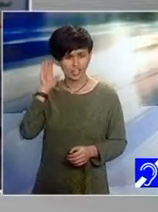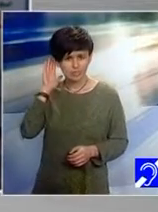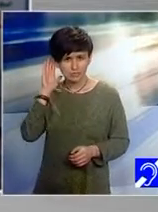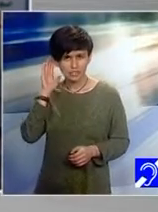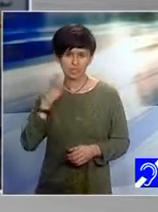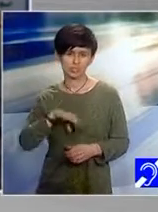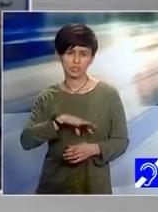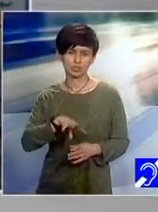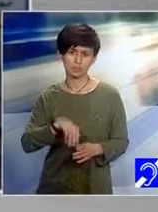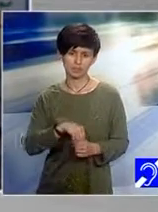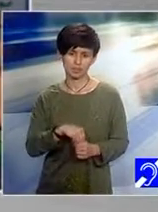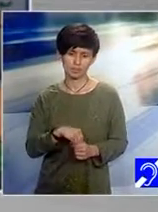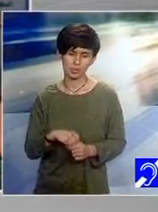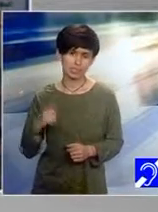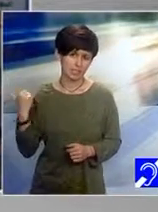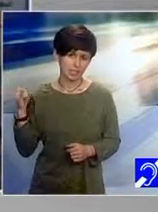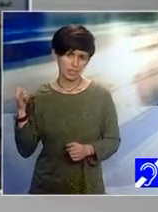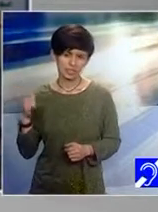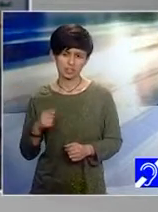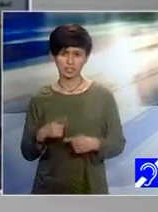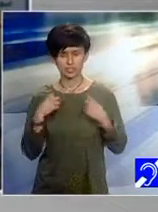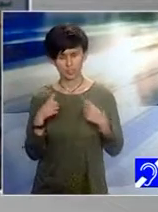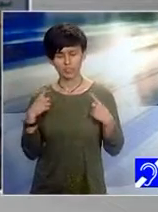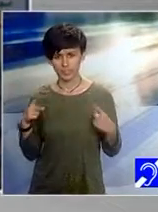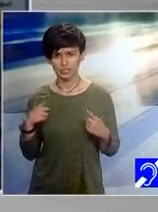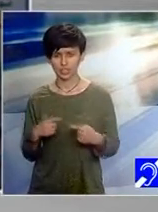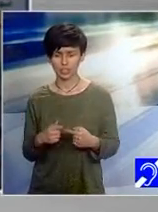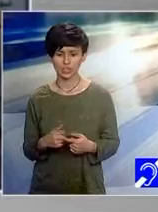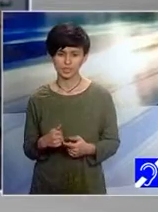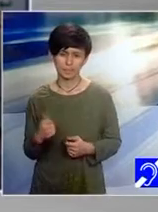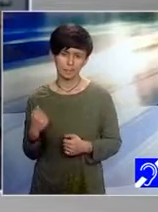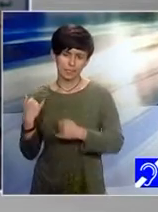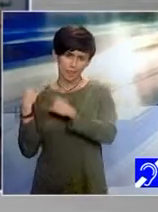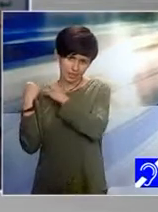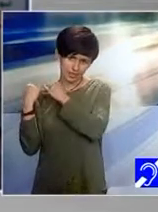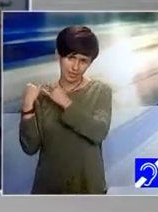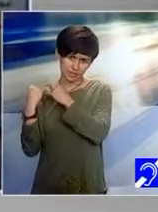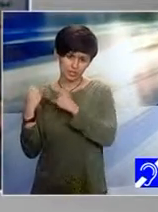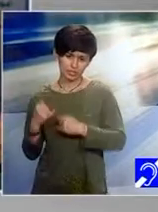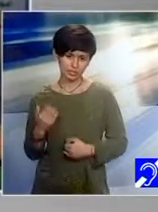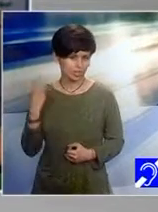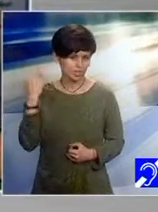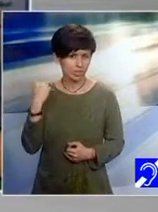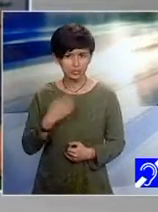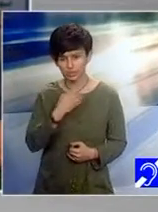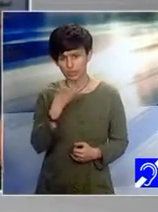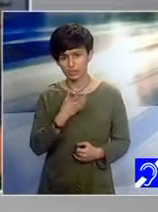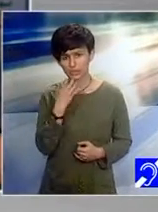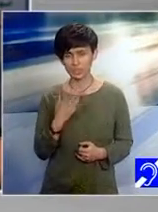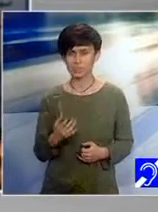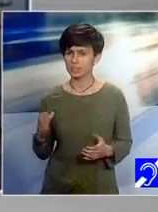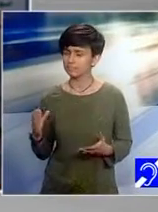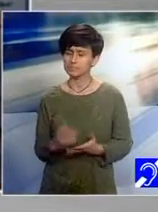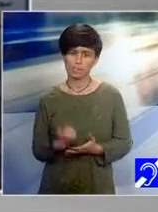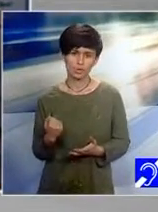Cheleu de la Iași, profesori amândoi, istorici. A fost o conferință foarte